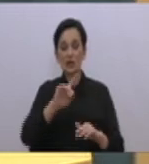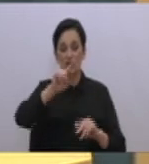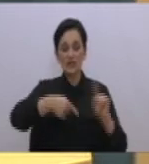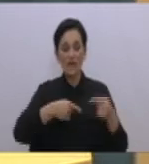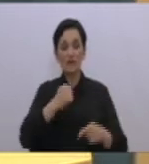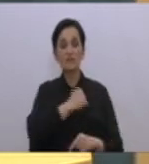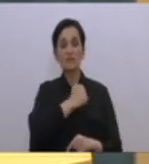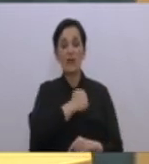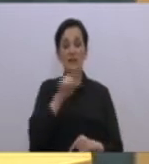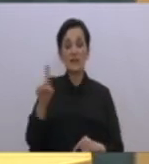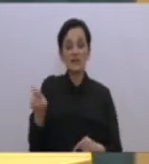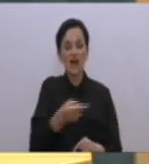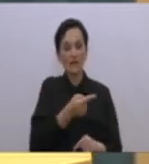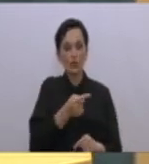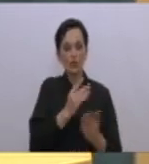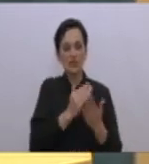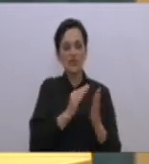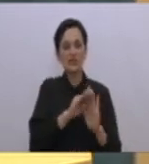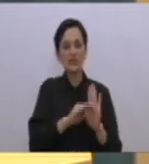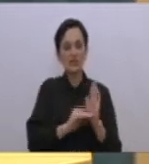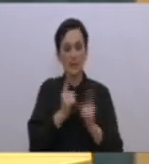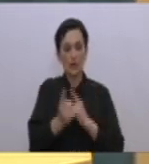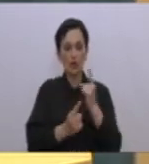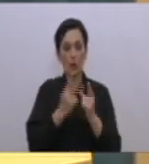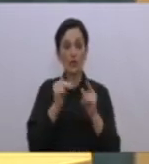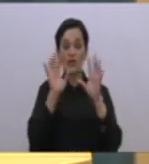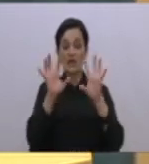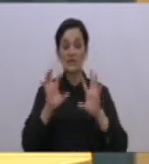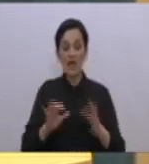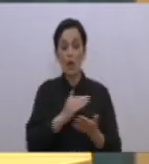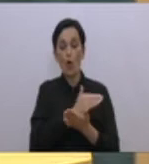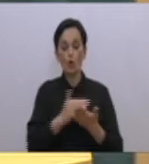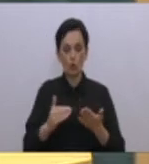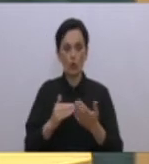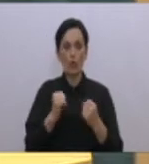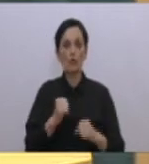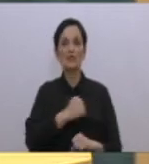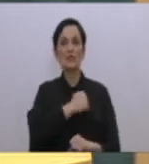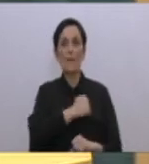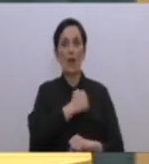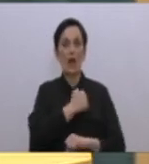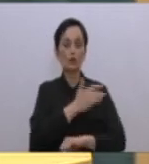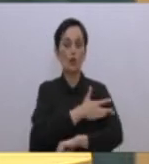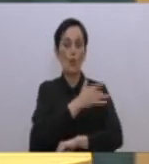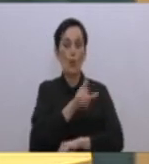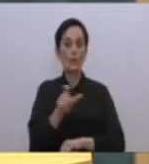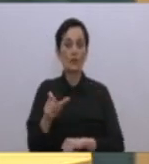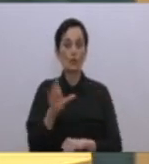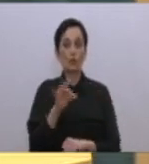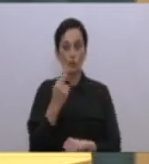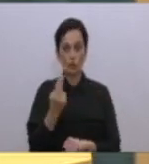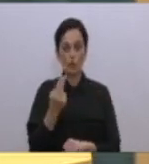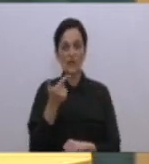სამხედრო სამსახურში გაწევის სისტემის რეფორმა და საკანონმდებლო დონეზე გამყარდება სამხედრო მოსამსახურეთათვის